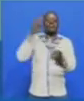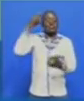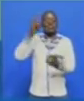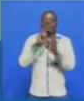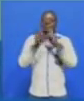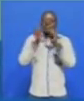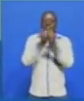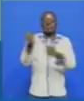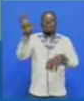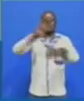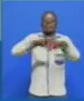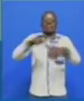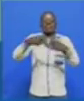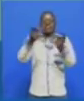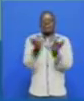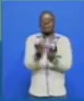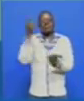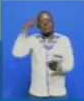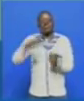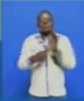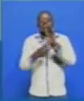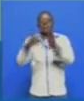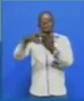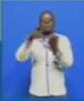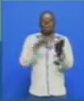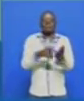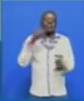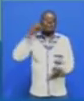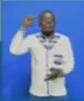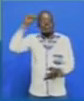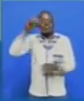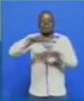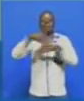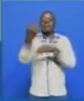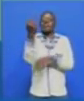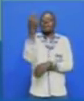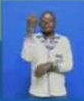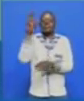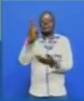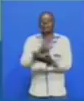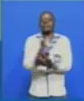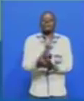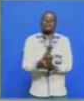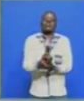ce sujet a présenté son rapport lors d'une plénière hier dans l'après-midi. Nongba Kouda, Ismaël Dilouma.